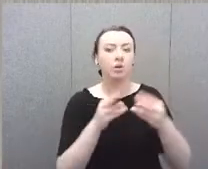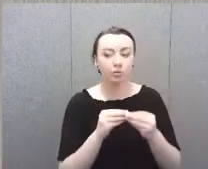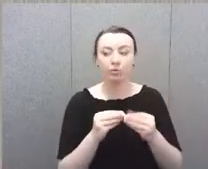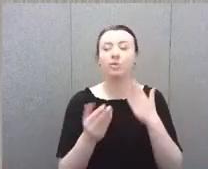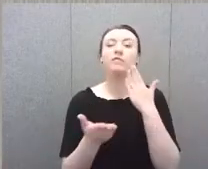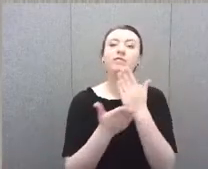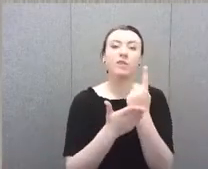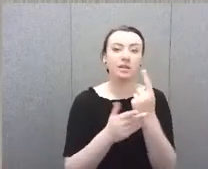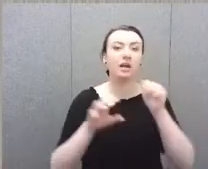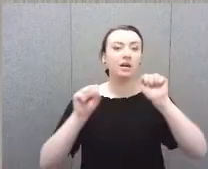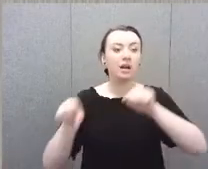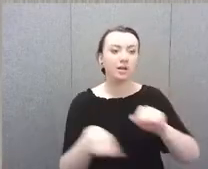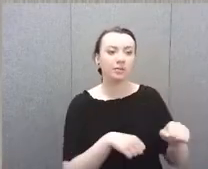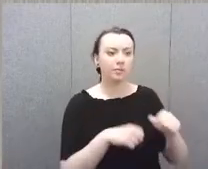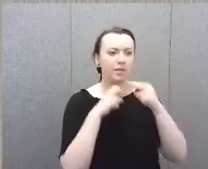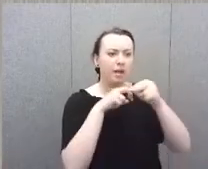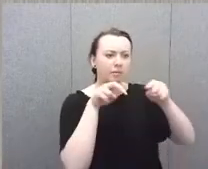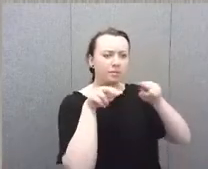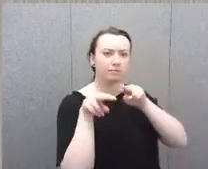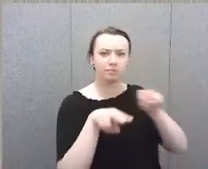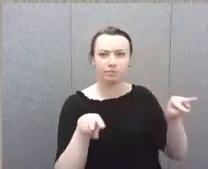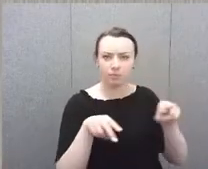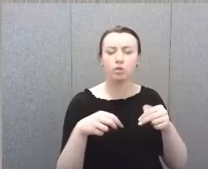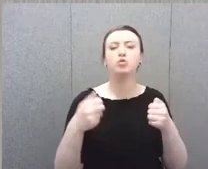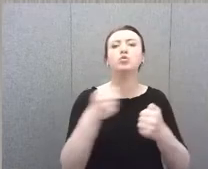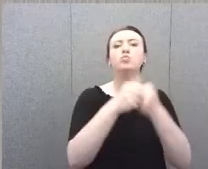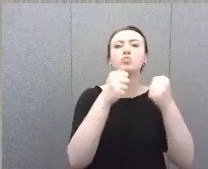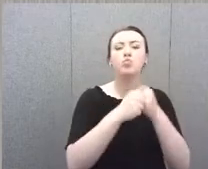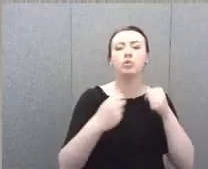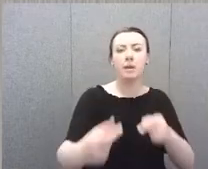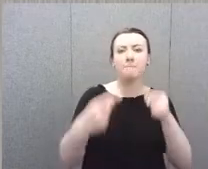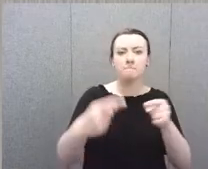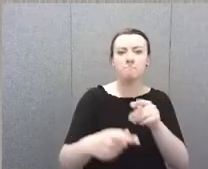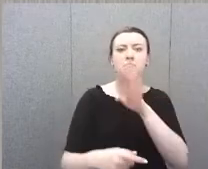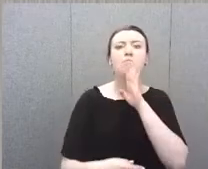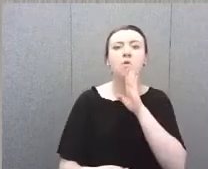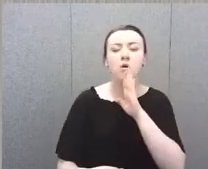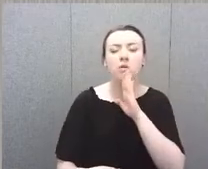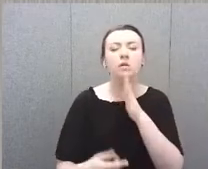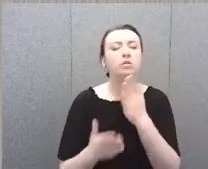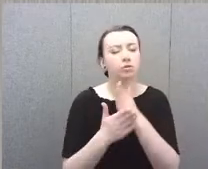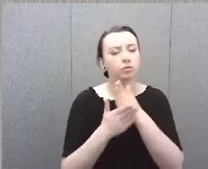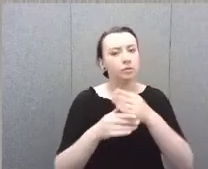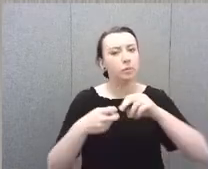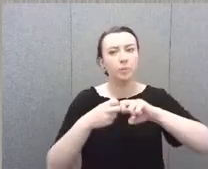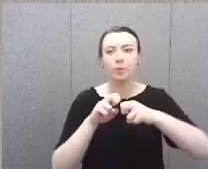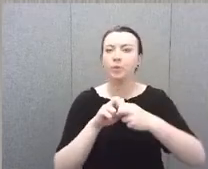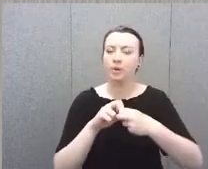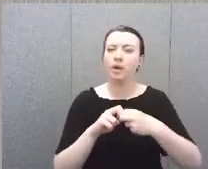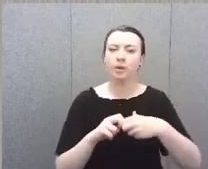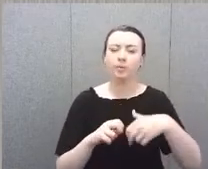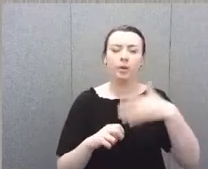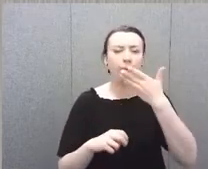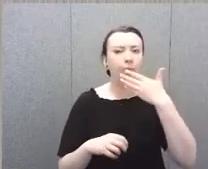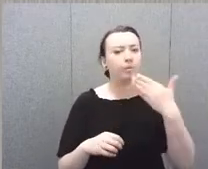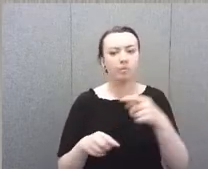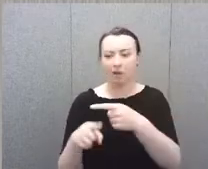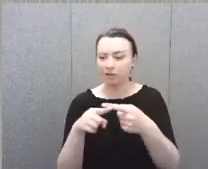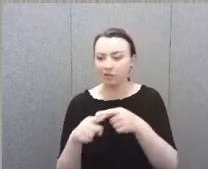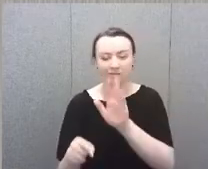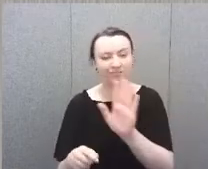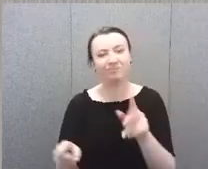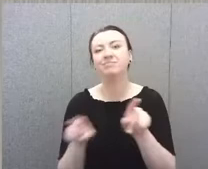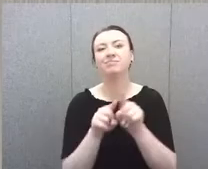мир. Это еще одна возможность обратить внимание на насилие против женщин, которое остается важной проблемой не